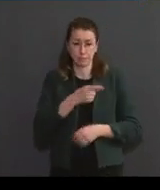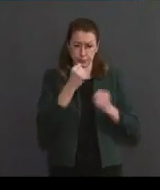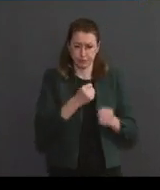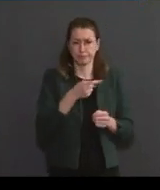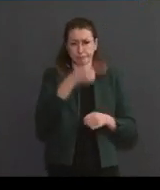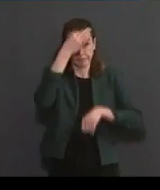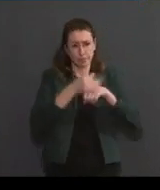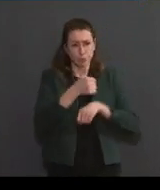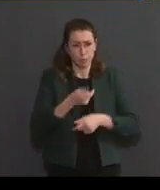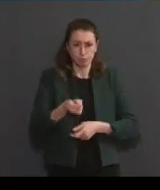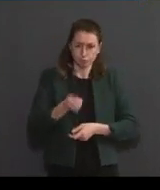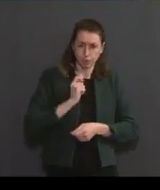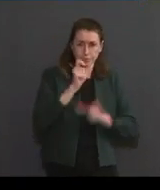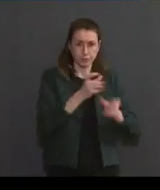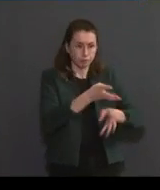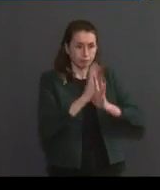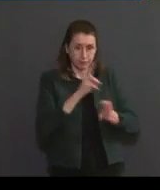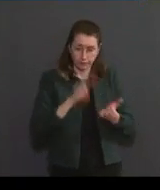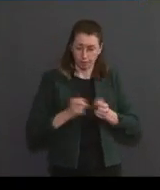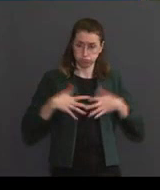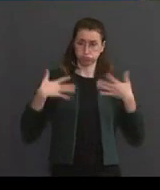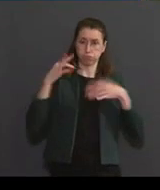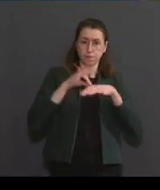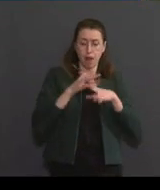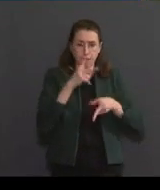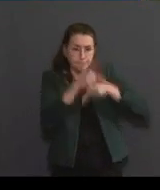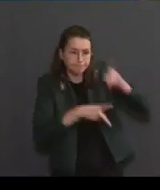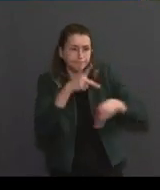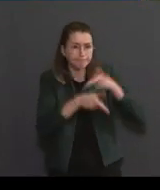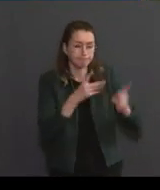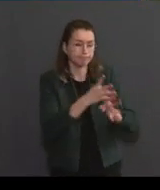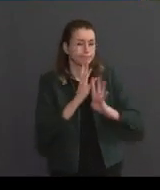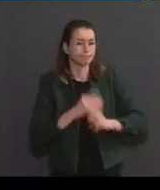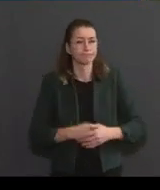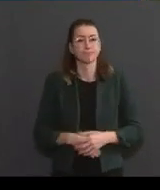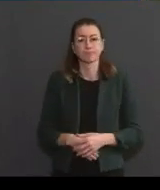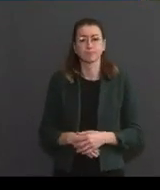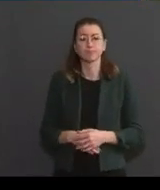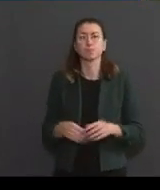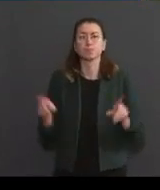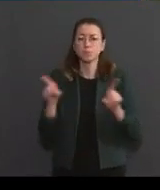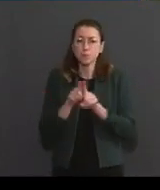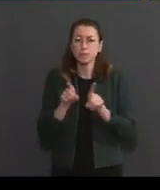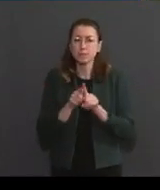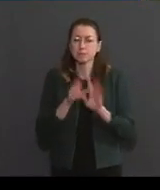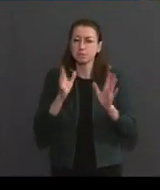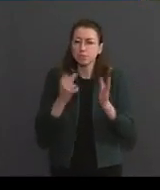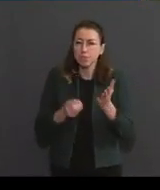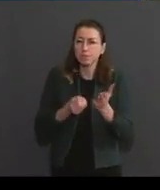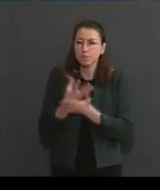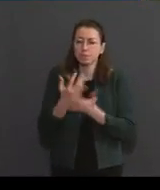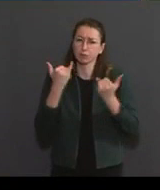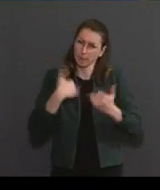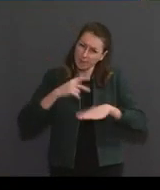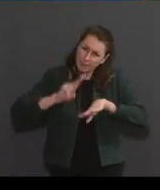l'avait déjà dit, mais je pense que c'est important à rappeler, on sait que à peu près 20, peut-être un peu plus, % des gens